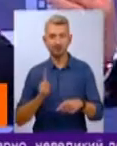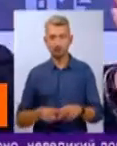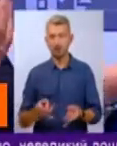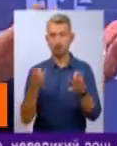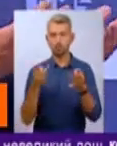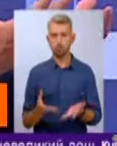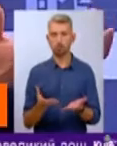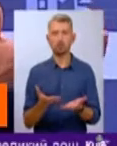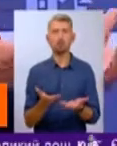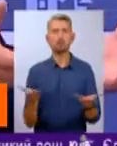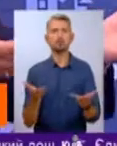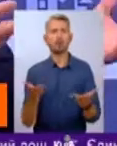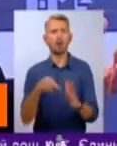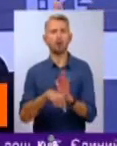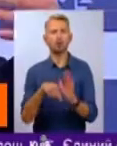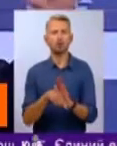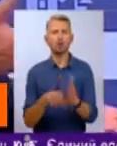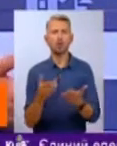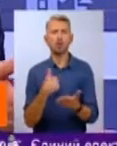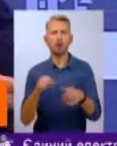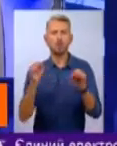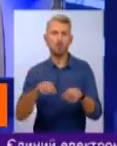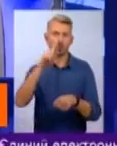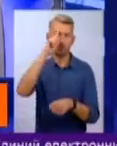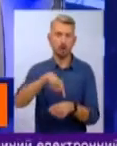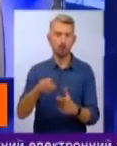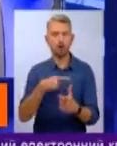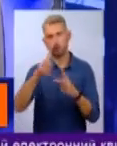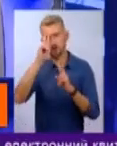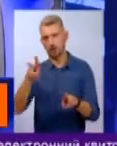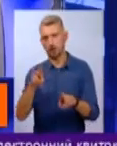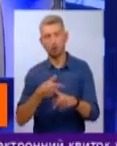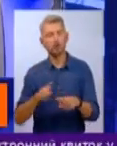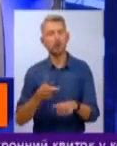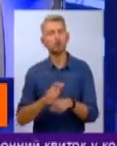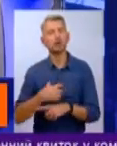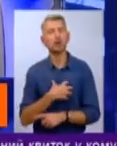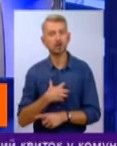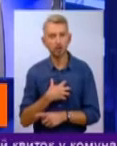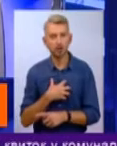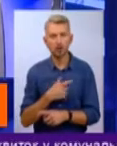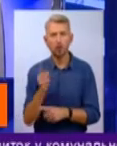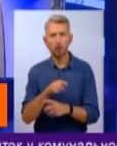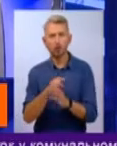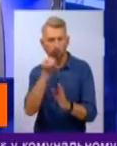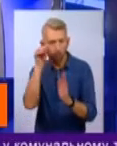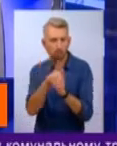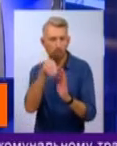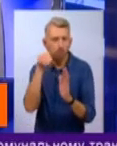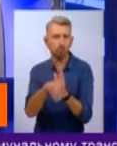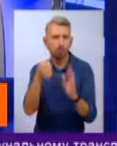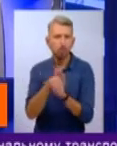просто деяка сутність, яку я можу знати або ні. Оце є дуже важливим. Тому фаршувати дитини